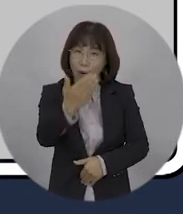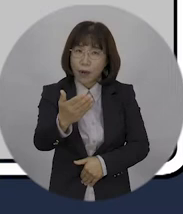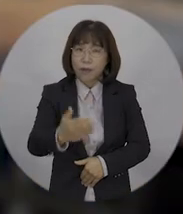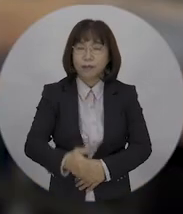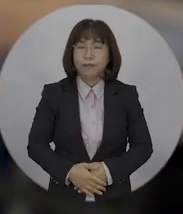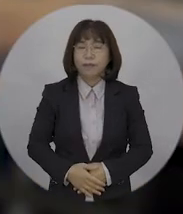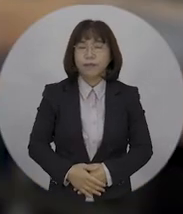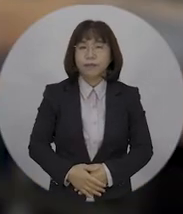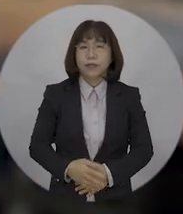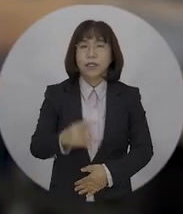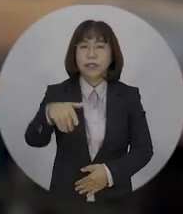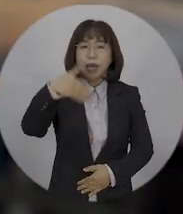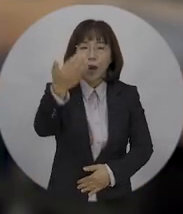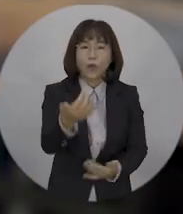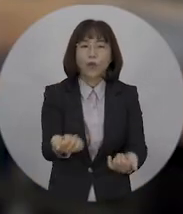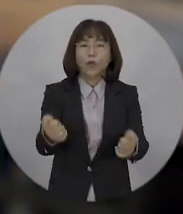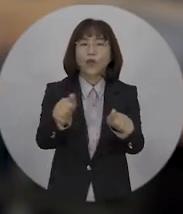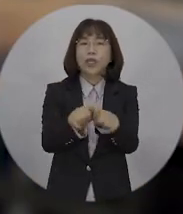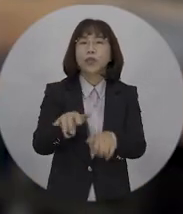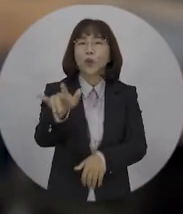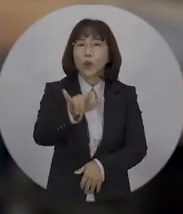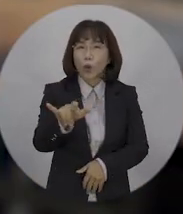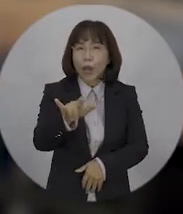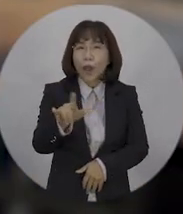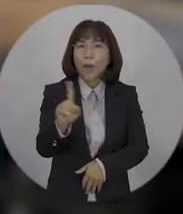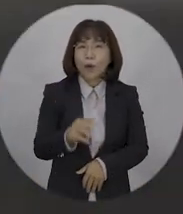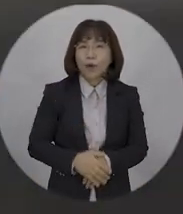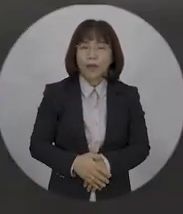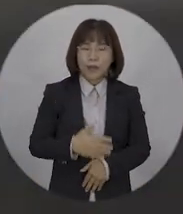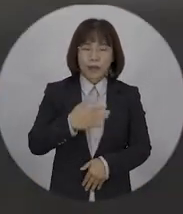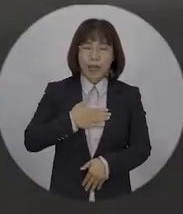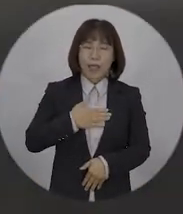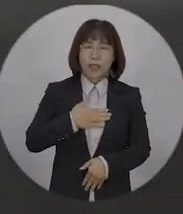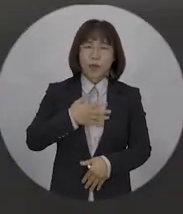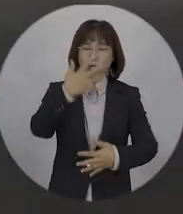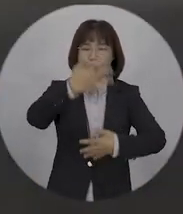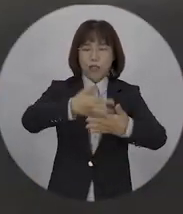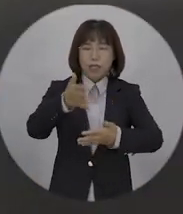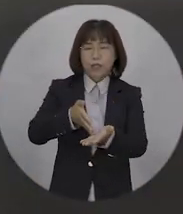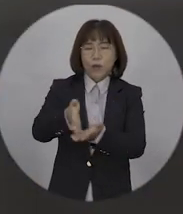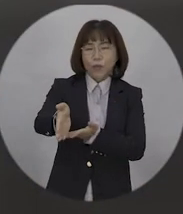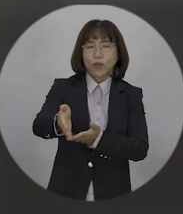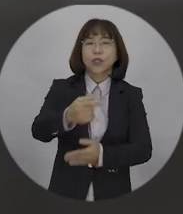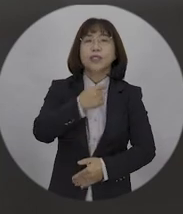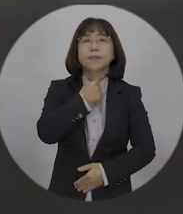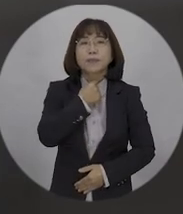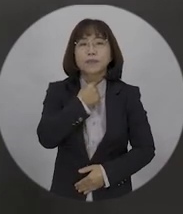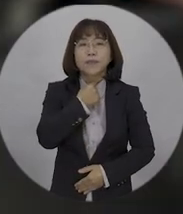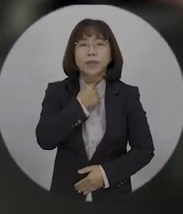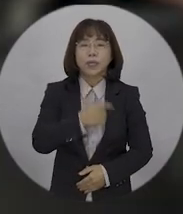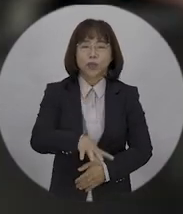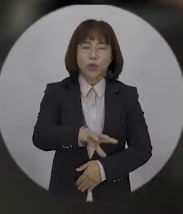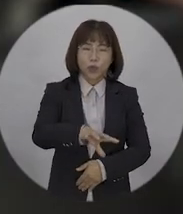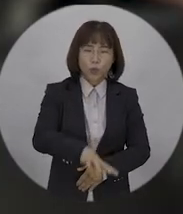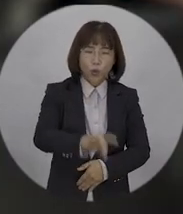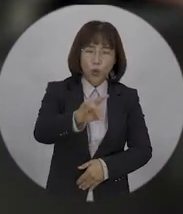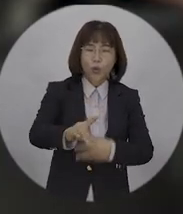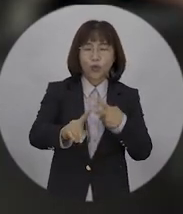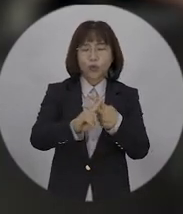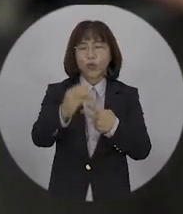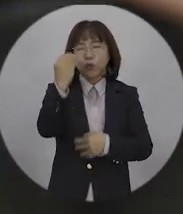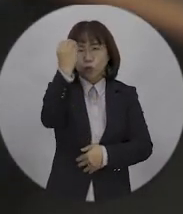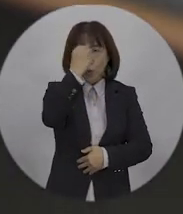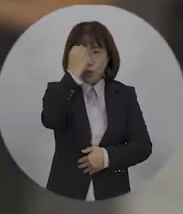발맞춘 대면 강의로 나도 영상 전문가가 되어보자 어도비 프리미어 편집 교육을 초급 중급 과정으로